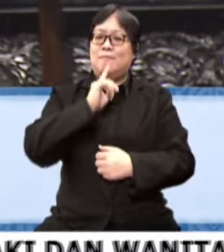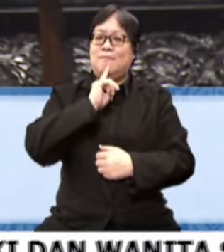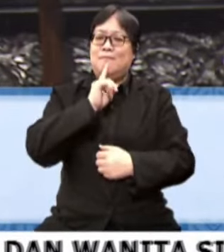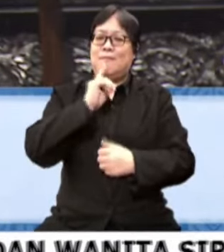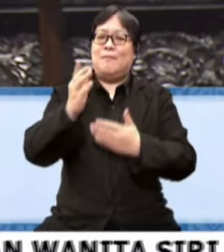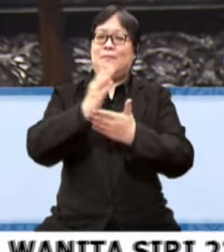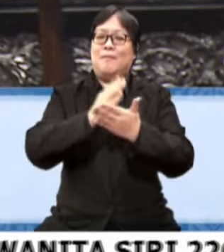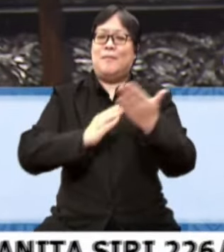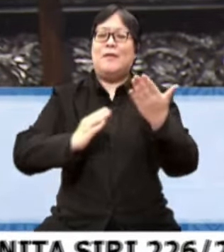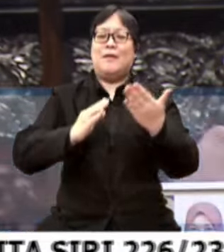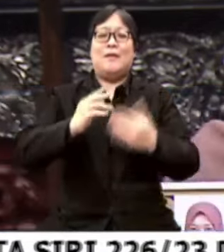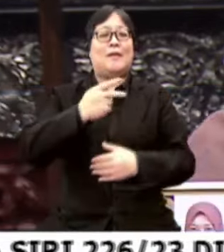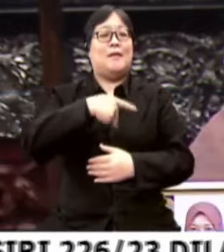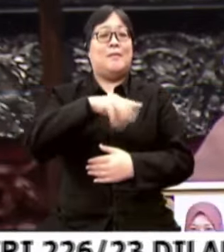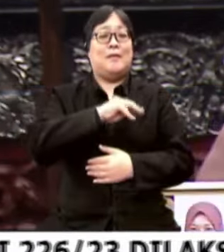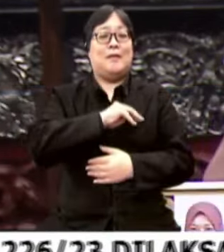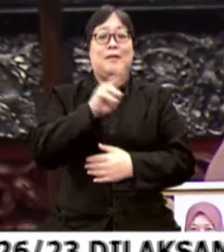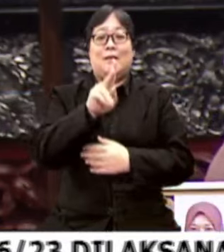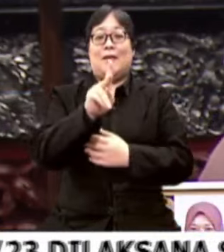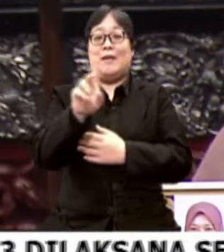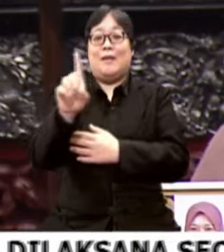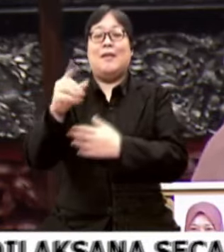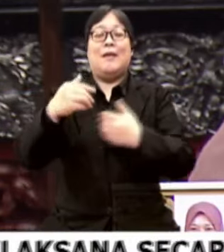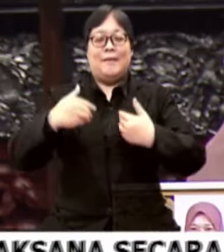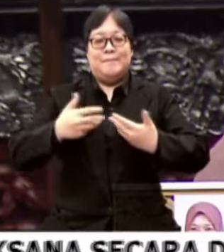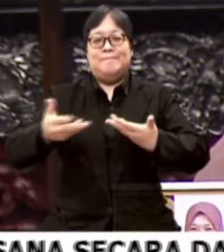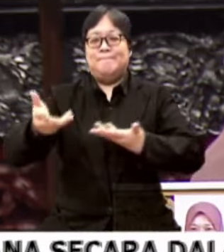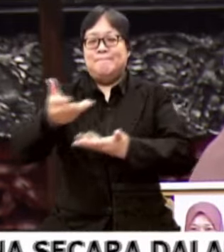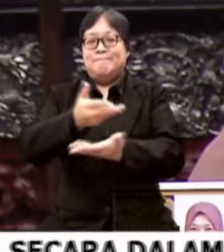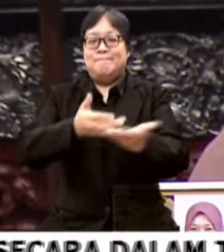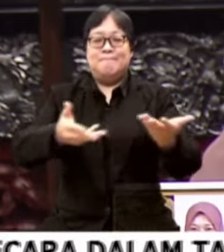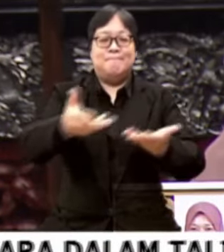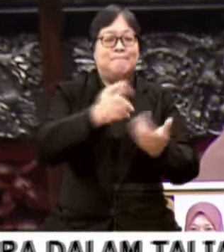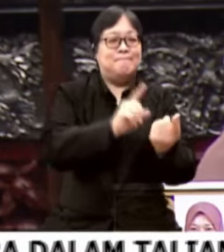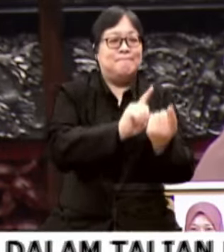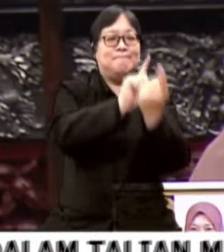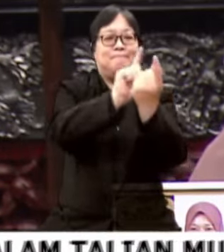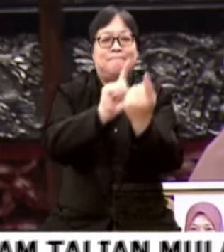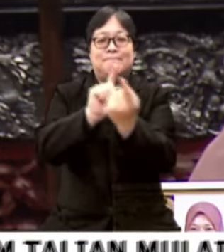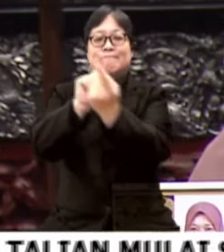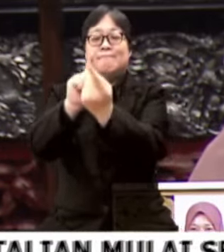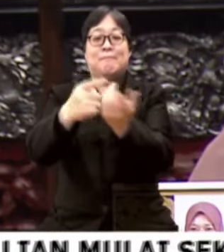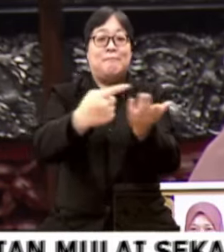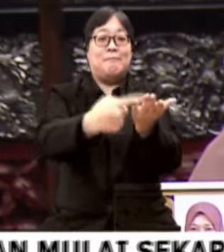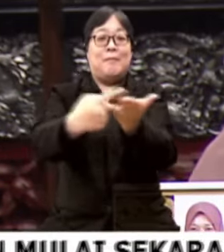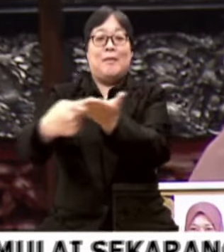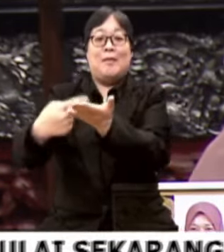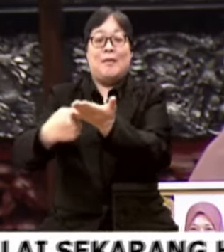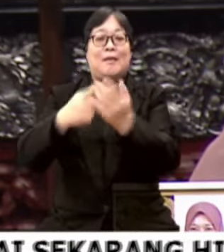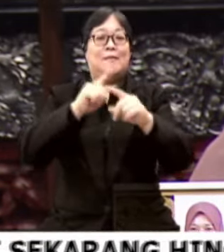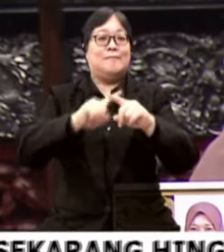Kementerian telah mengadakan Siri lewat urus pertemuan perbincangan dengan berbagai